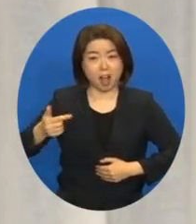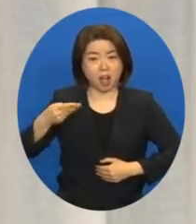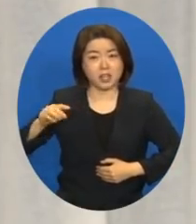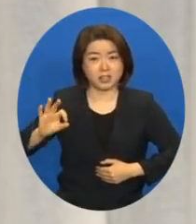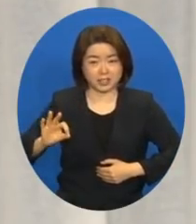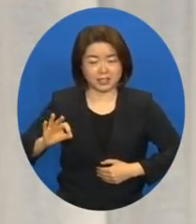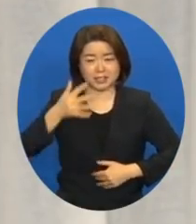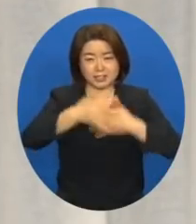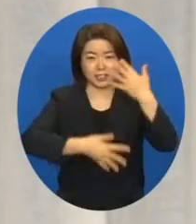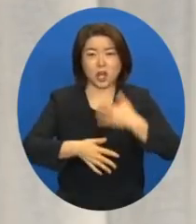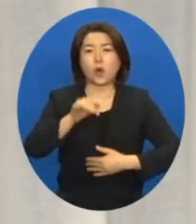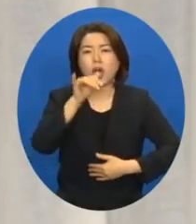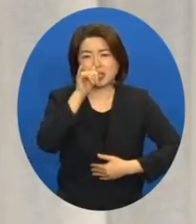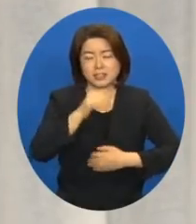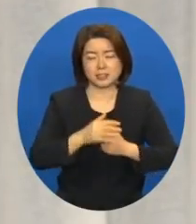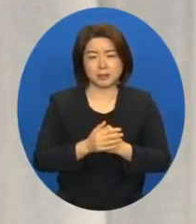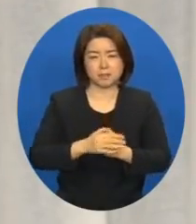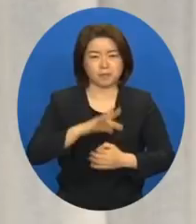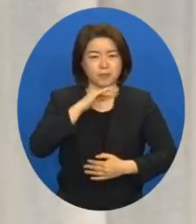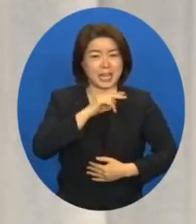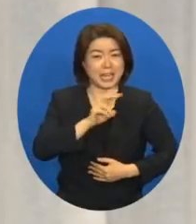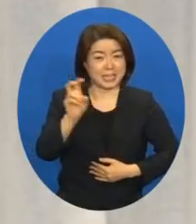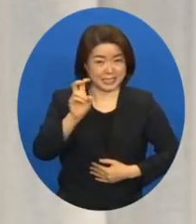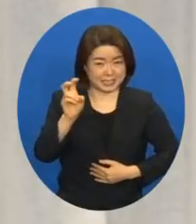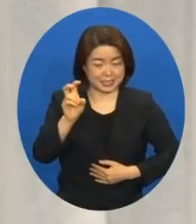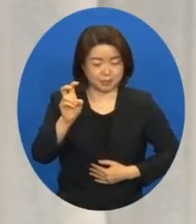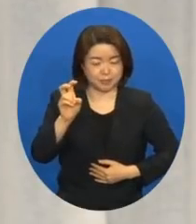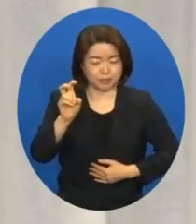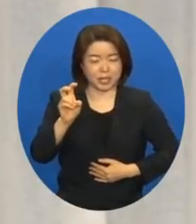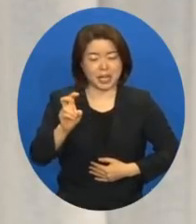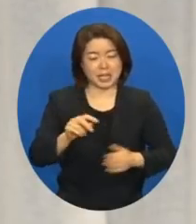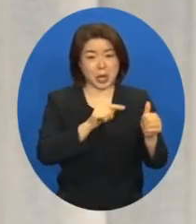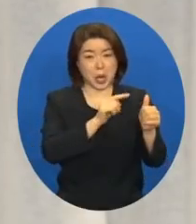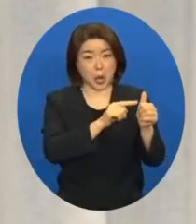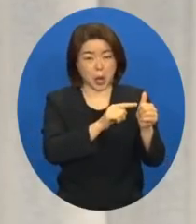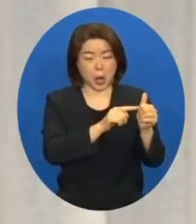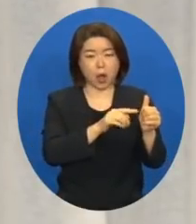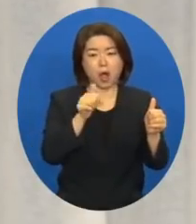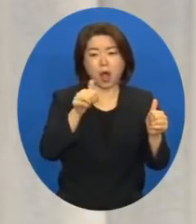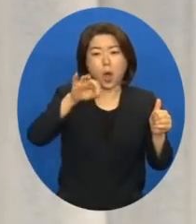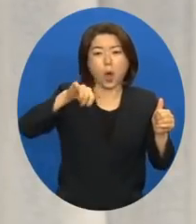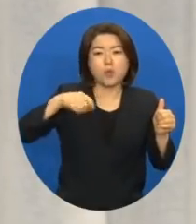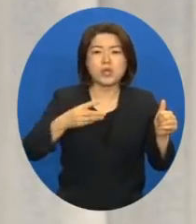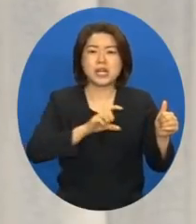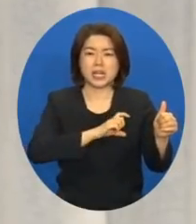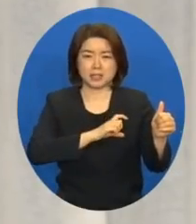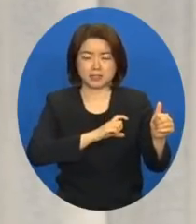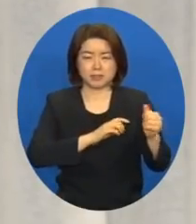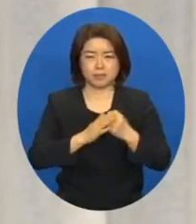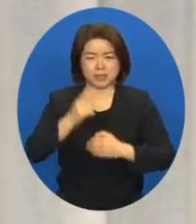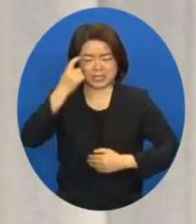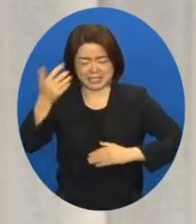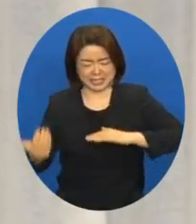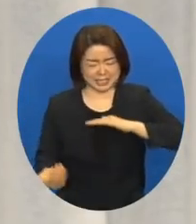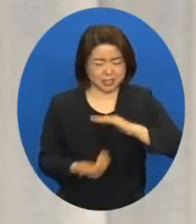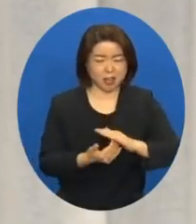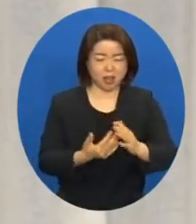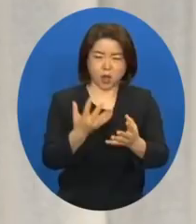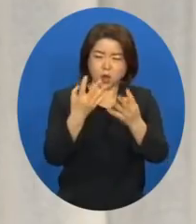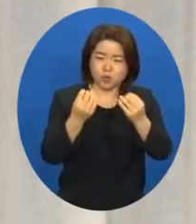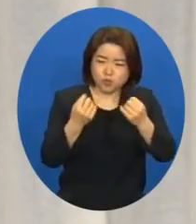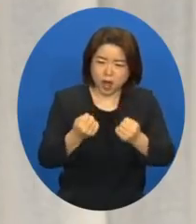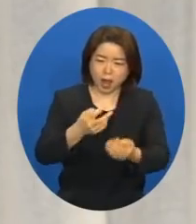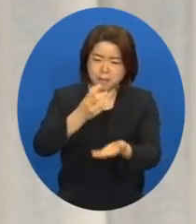겁니다. 20살 된 윌이라고 하는 청년이 천재입니다. 수학, 법학, 역사학,